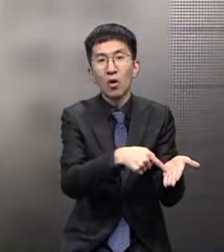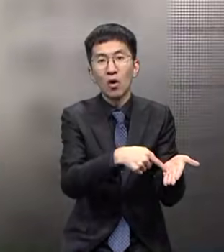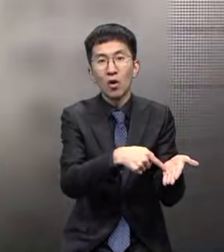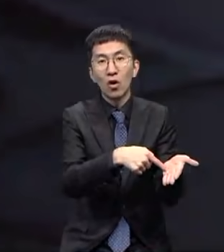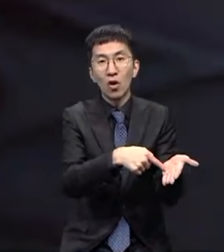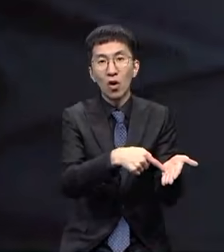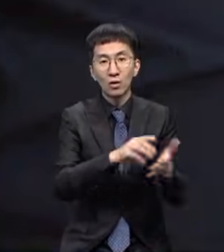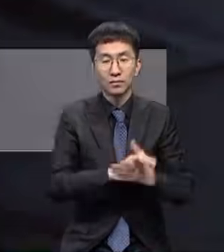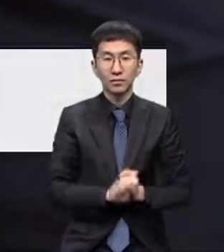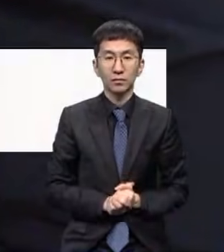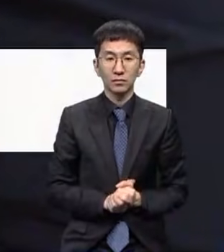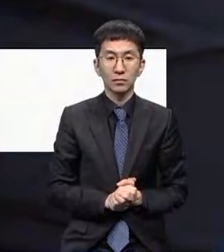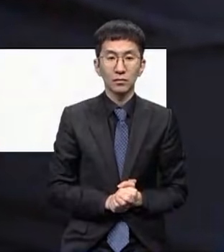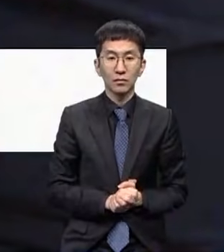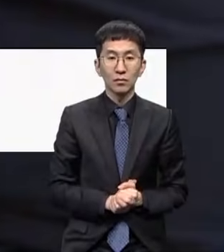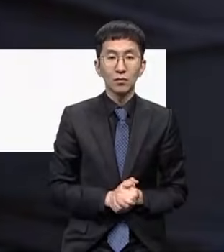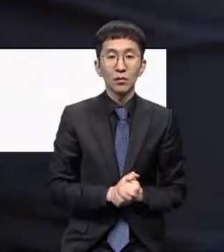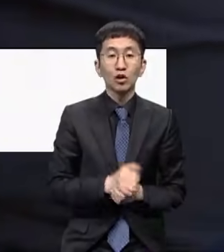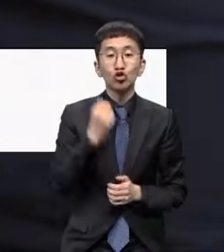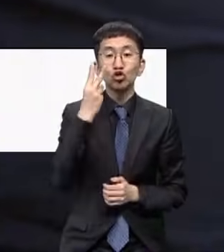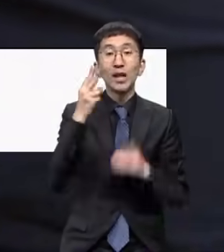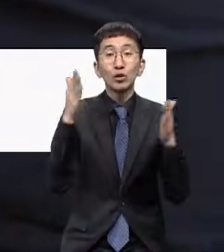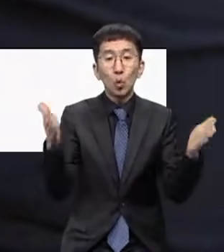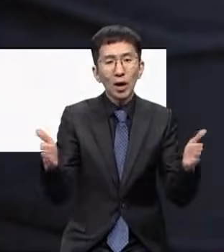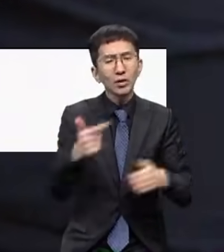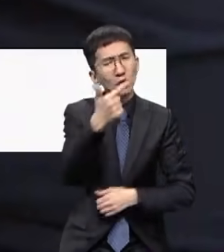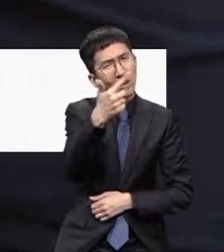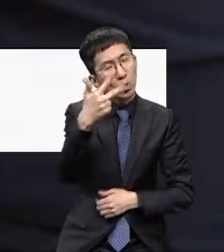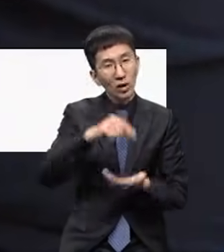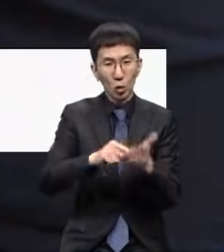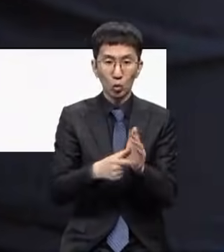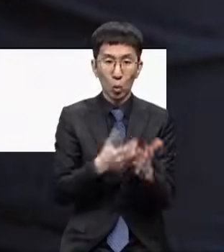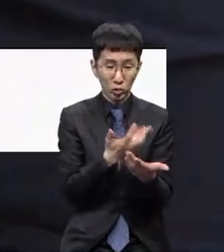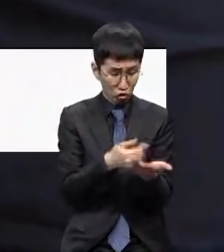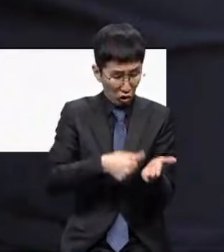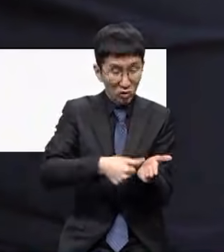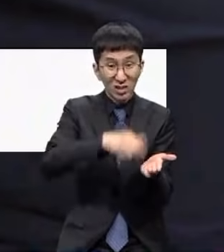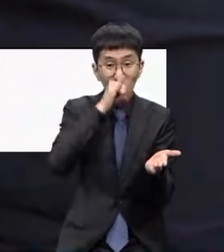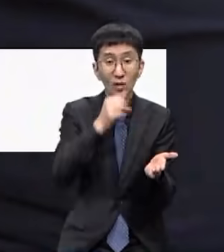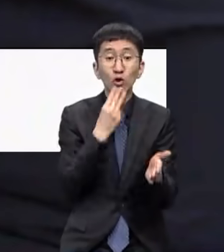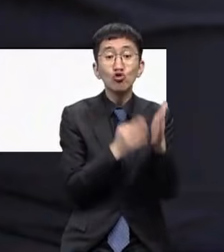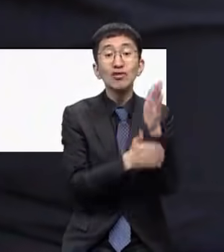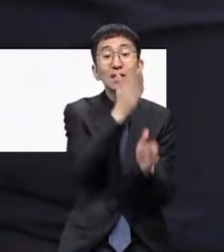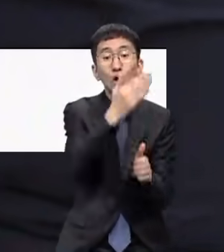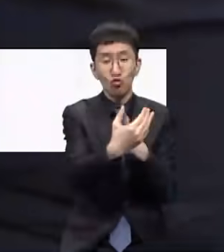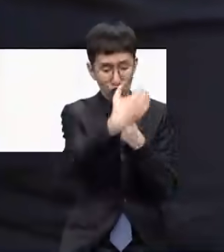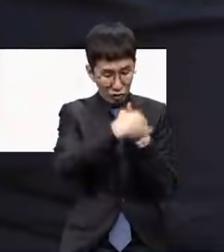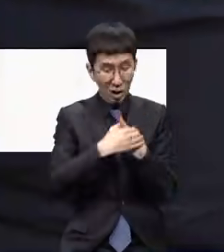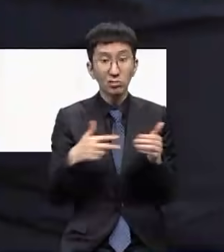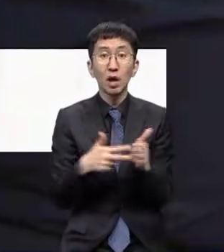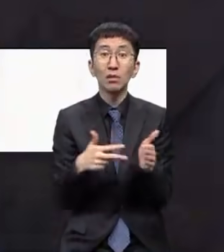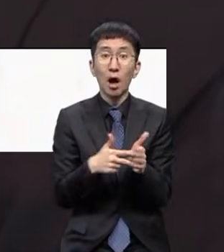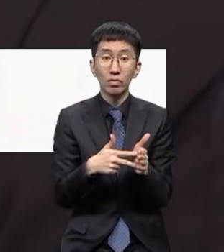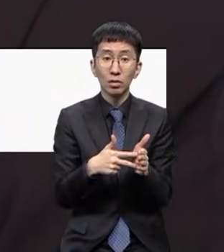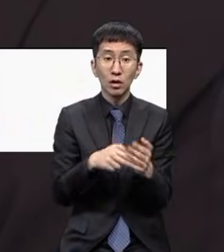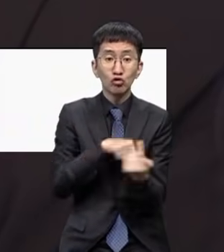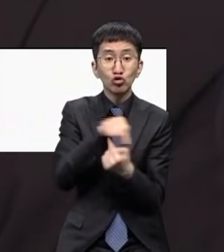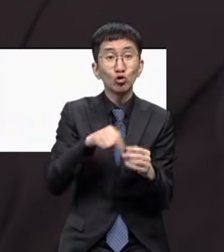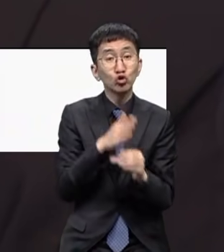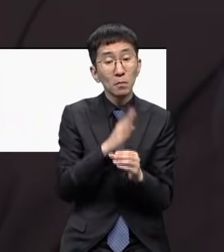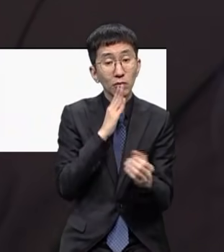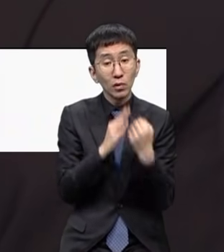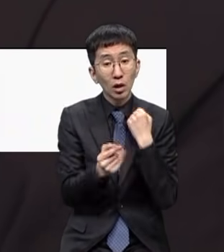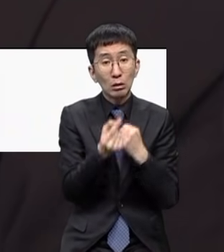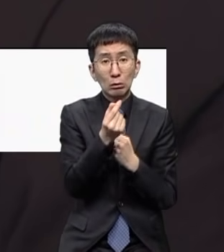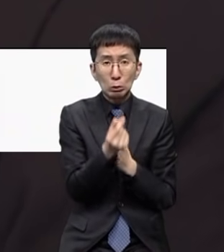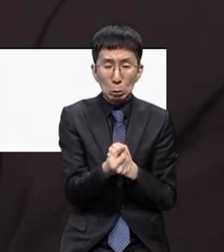나왔습니다. 두 달 동안 확인한 것만 6개, 7개 이렇게 되니까 서울시에서, 서울특별시에서 위탁받아서 하는 재단에서 운영하는 건데